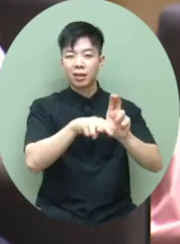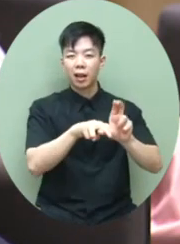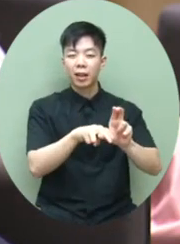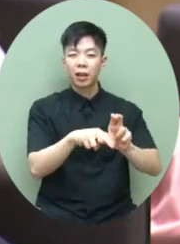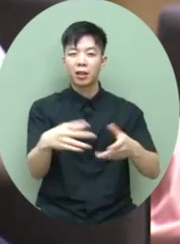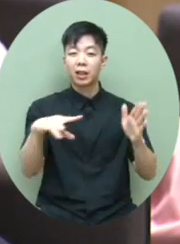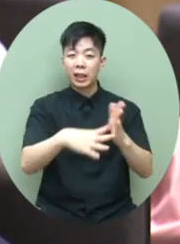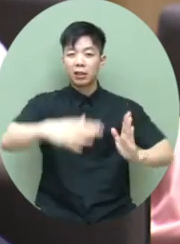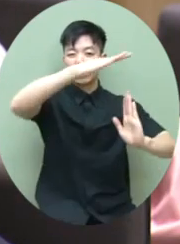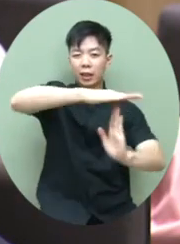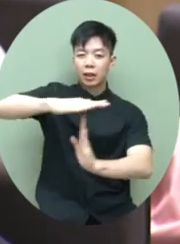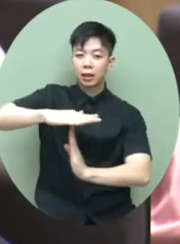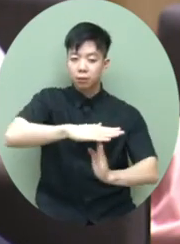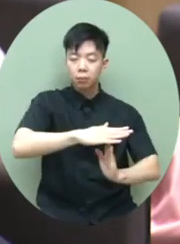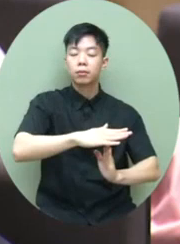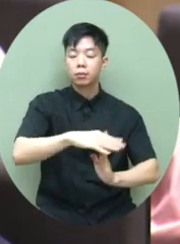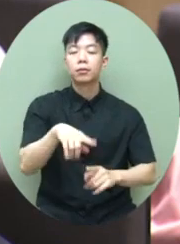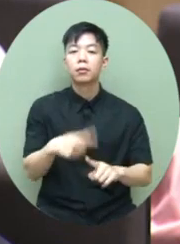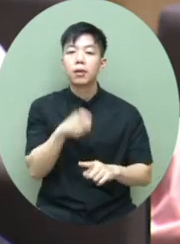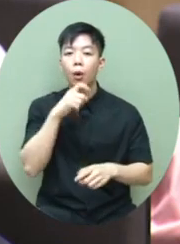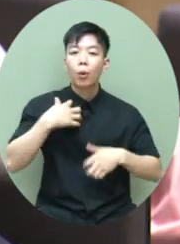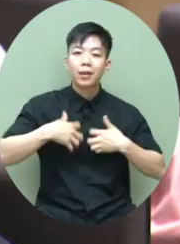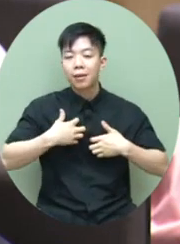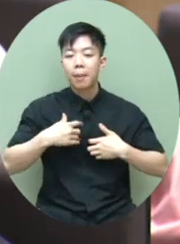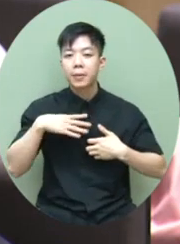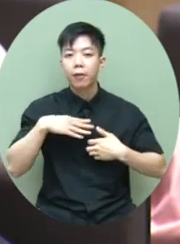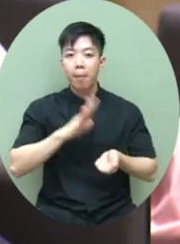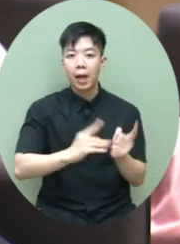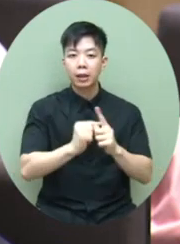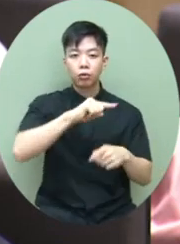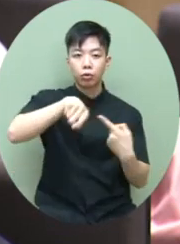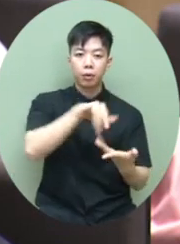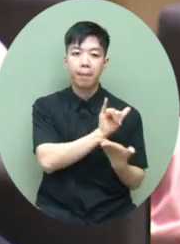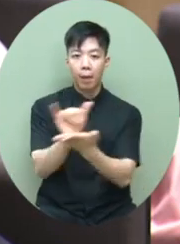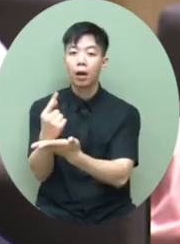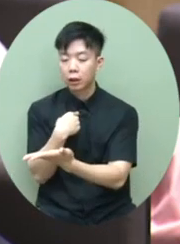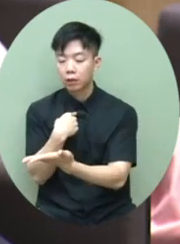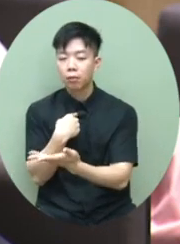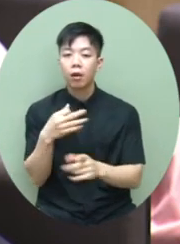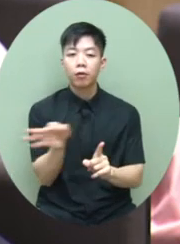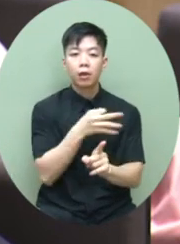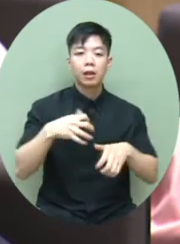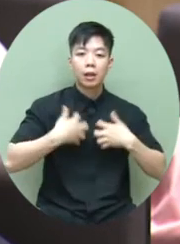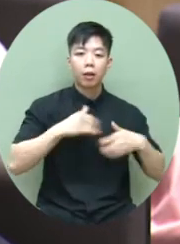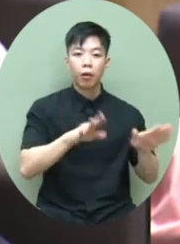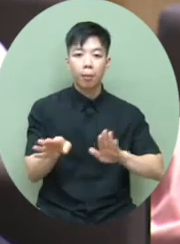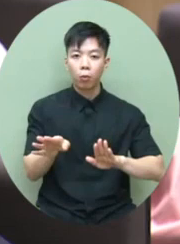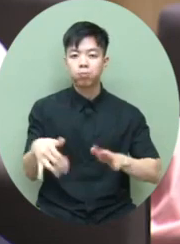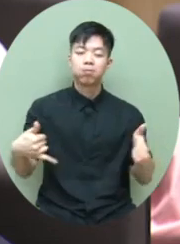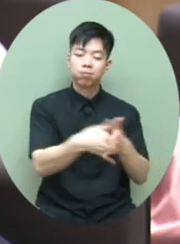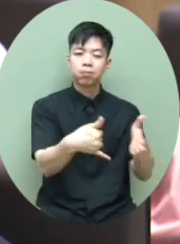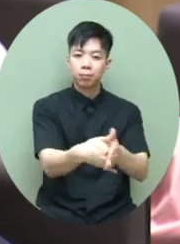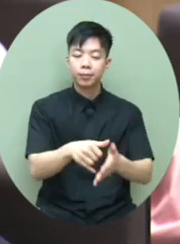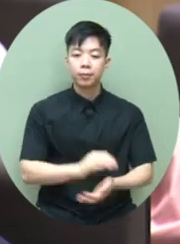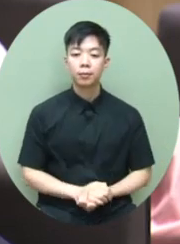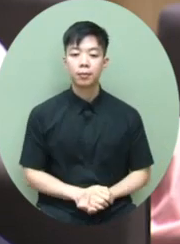電，都講過說有些緊急的病人需要轉院的，也都非緊急服務都受到影響，會不會有一個數字